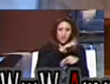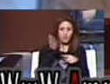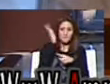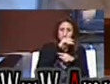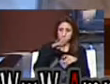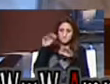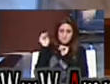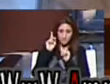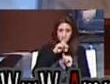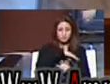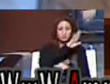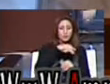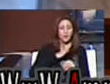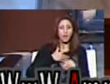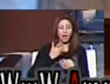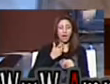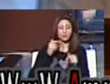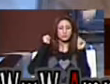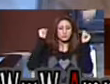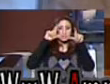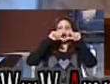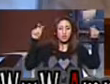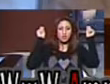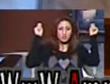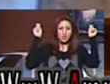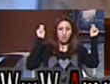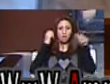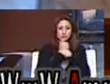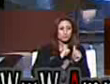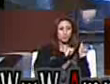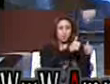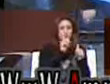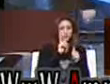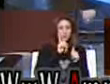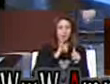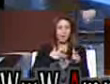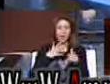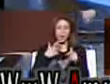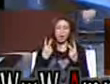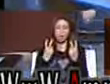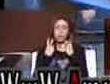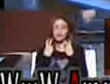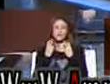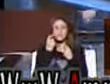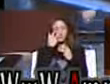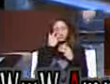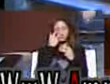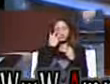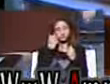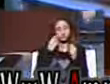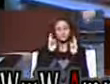الاعضاء وانهم لا يمثلون السواد الاعظم من اعضاء النيابه العامه، فردنا كان على ده بجمع التوقعات من اعضاء النيابه العامه على مستوى